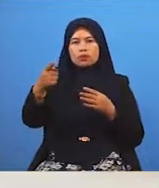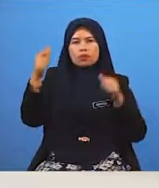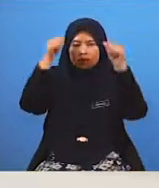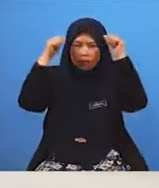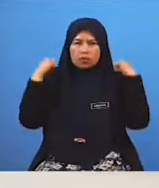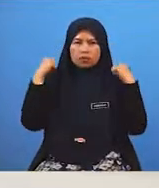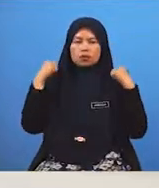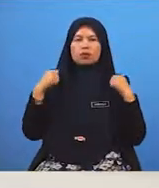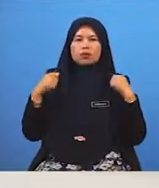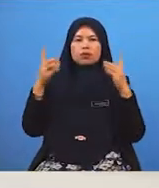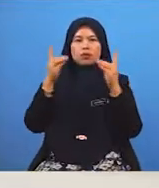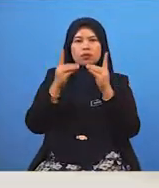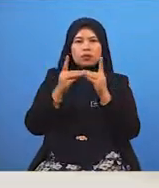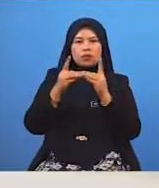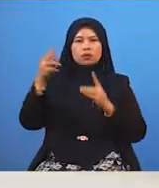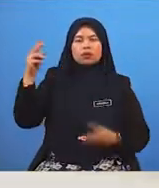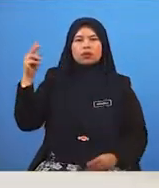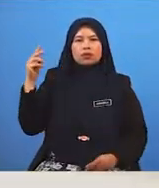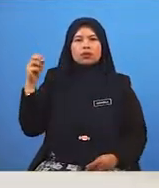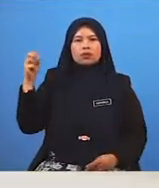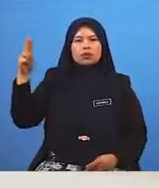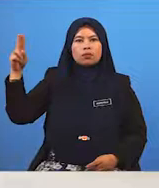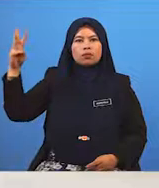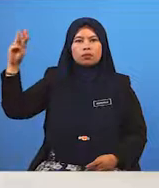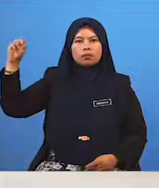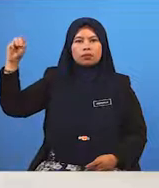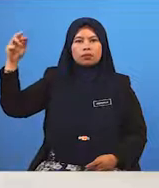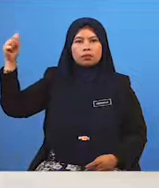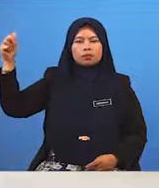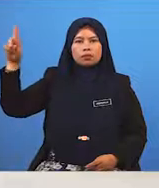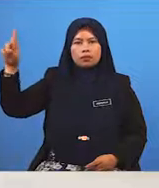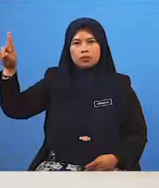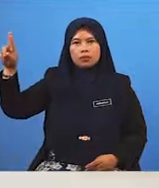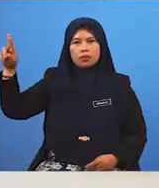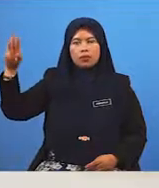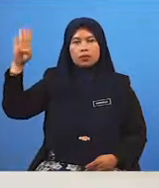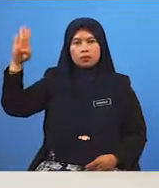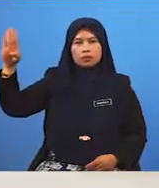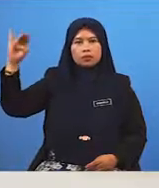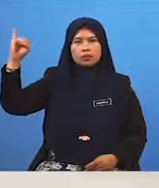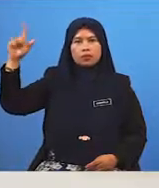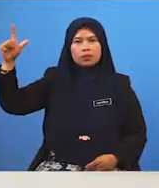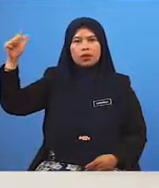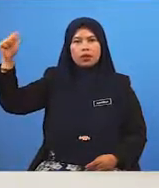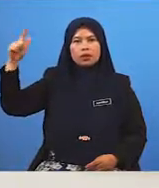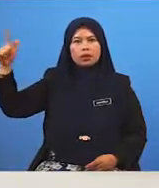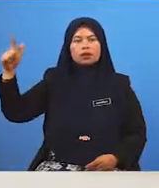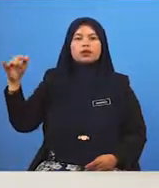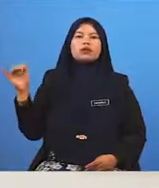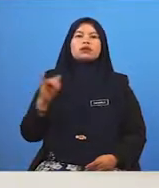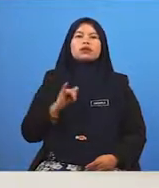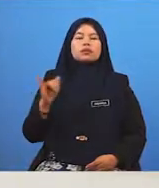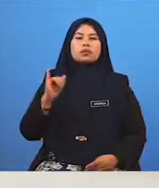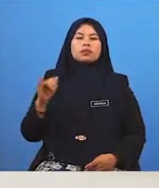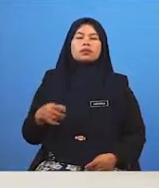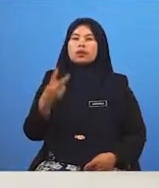an. Setelah ditemui dan diajukan permintaan yang sama, Sayyidina Bilal pun menangis dan tidak